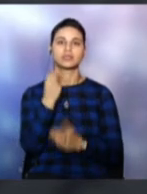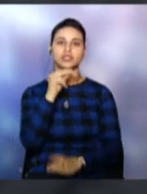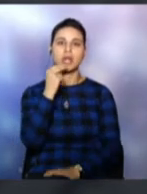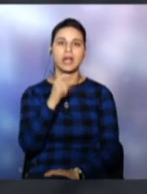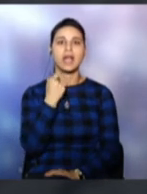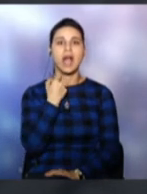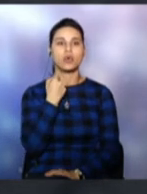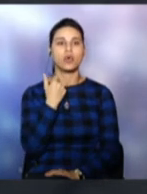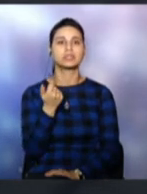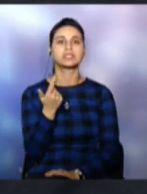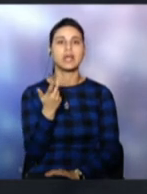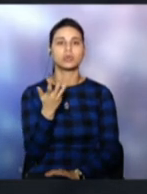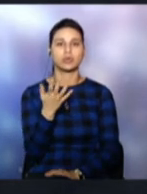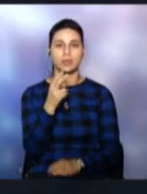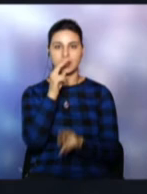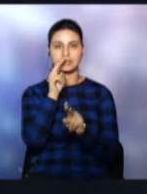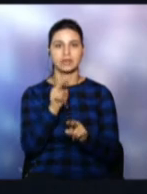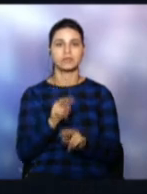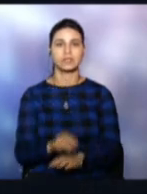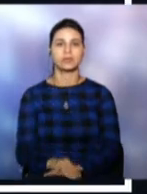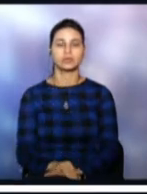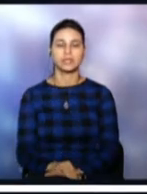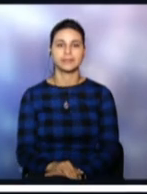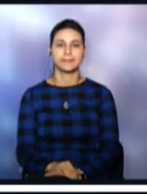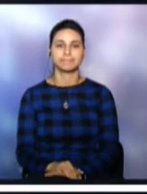ალკოჰოლის მოხმარების რაოდენობას აკვირდებოდნენ.